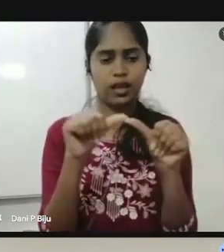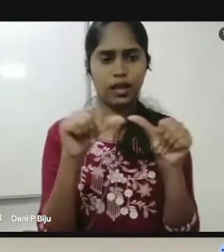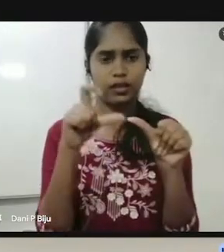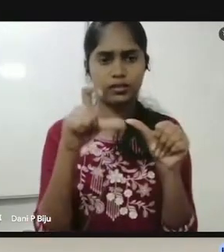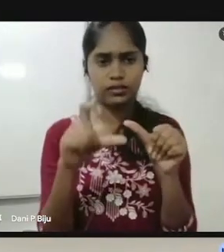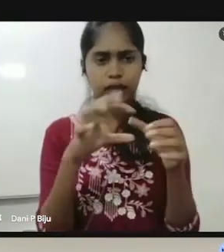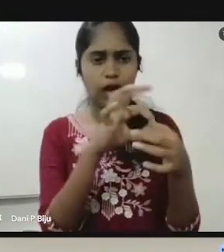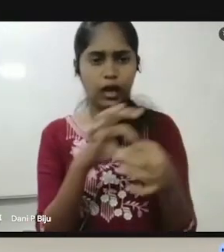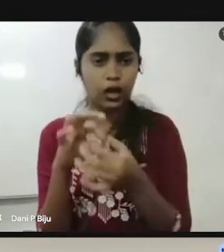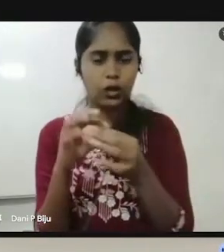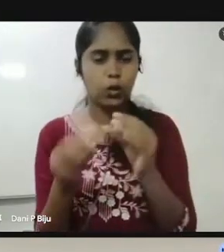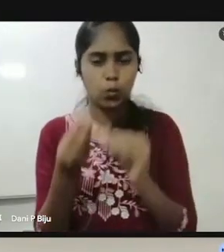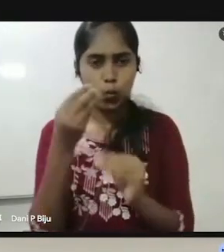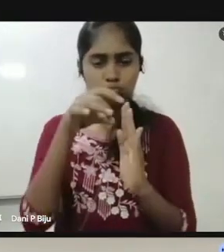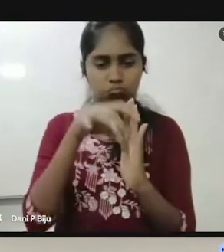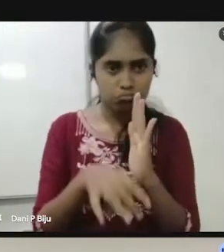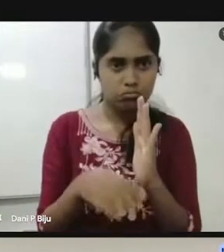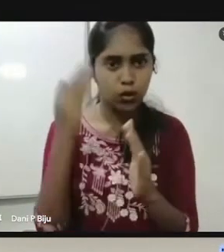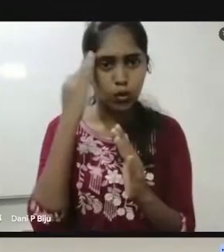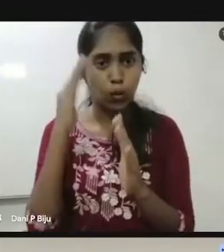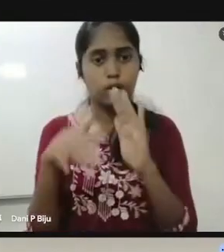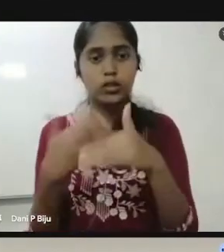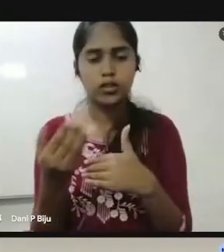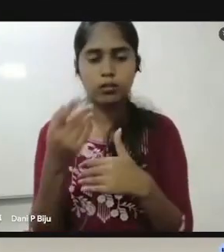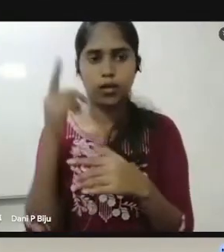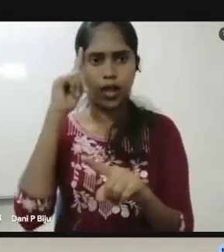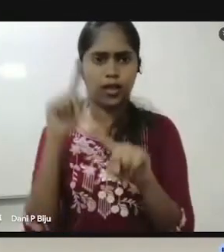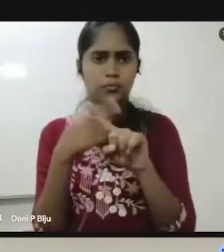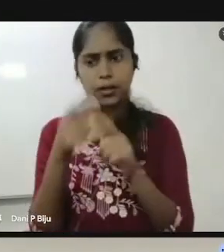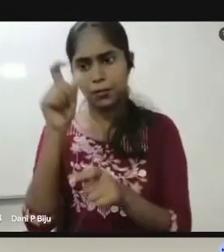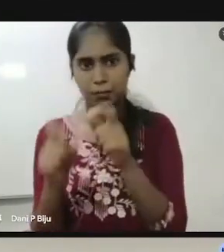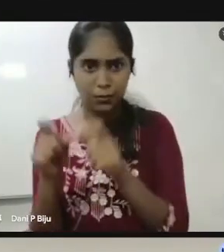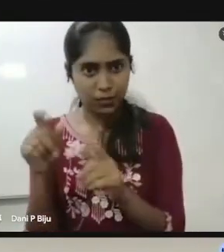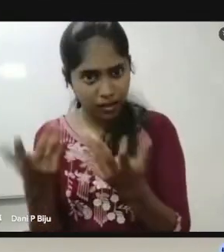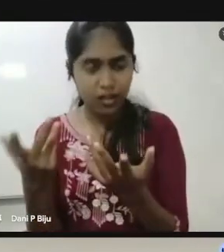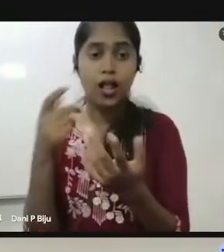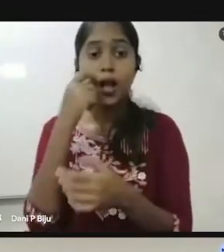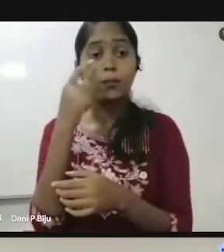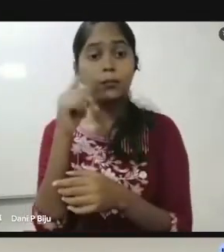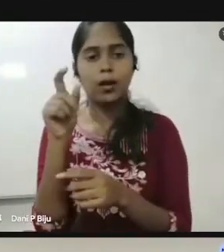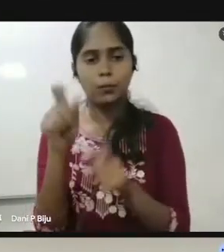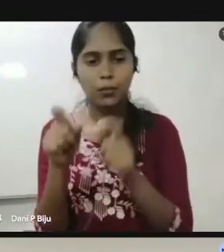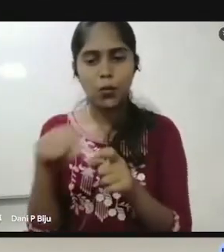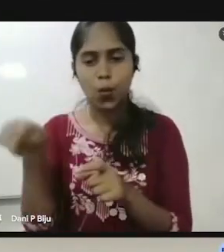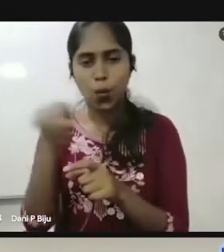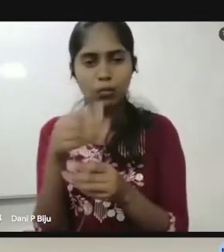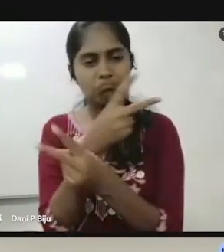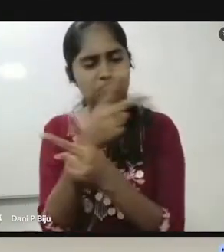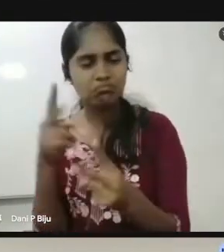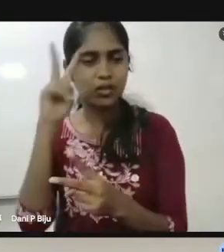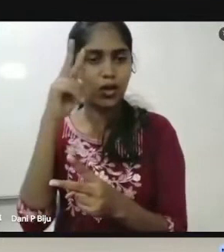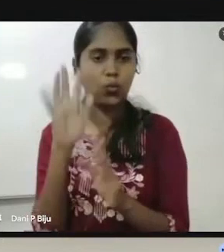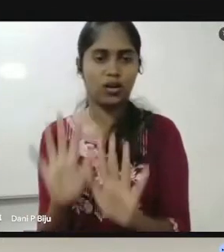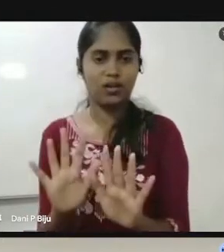കഴിയുമ്പോൾ പലർക്കും, പ്രൊഫഷണൽസ് ആണെങ്കിലും പേരൻസ് ആണെങ്കിലും, അവർക്ക് മനസ്സിൽ കടന്നു വരുന്ന പല പല ചോദ്യങ്ങളുണ്ട്,